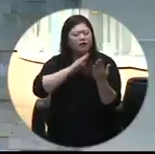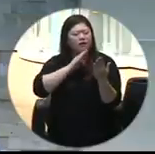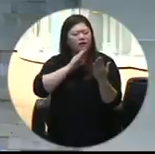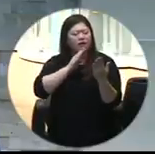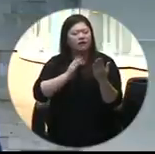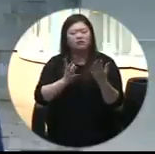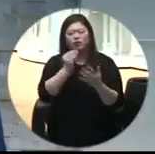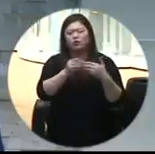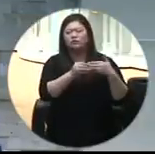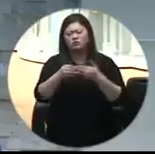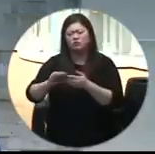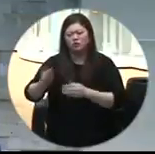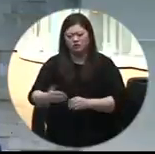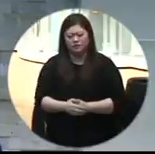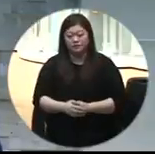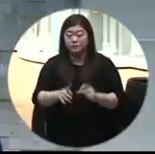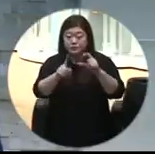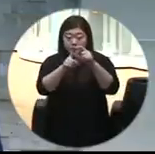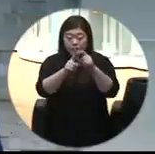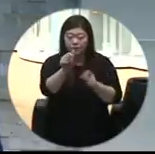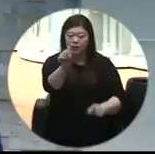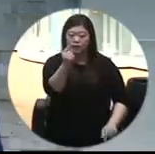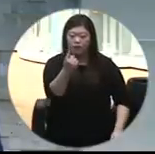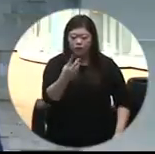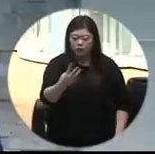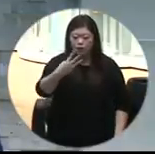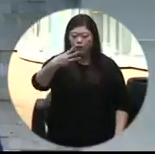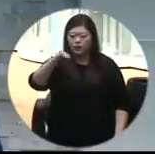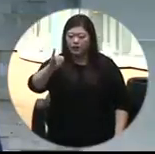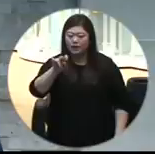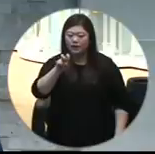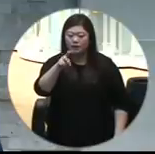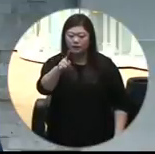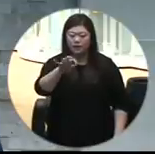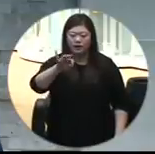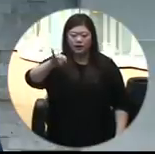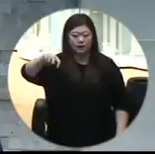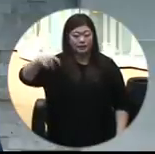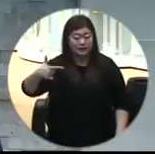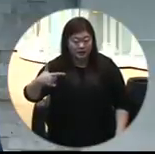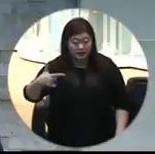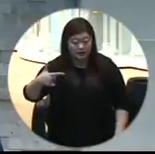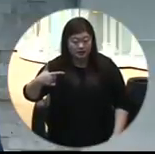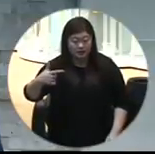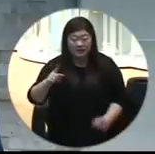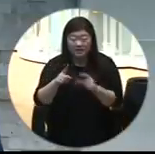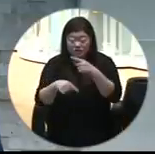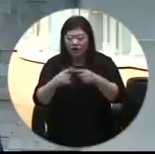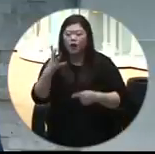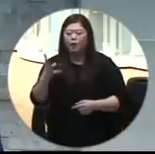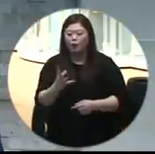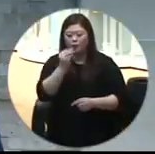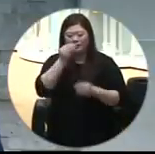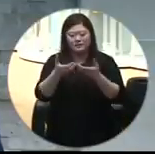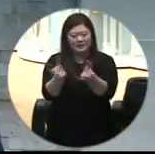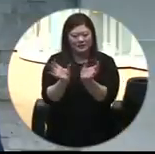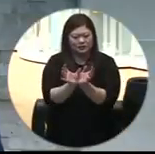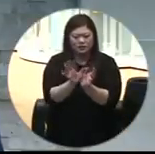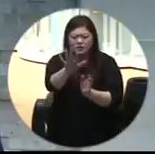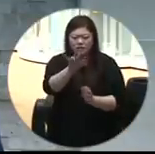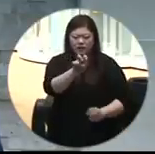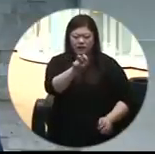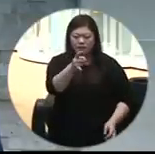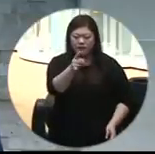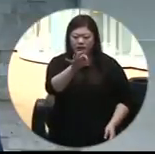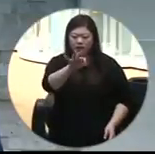돼요. 홀리메이션, 이 홀리메이션, 홀리는 그룹입니다. 홀리메이션, 메이션이 뭐냐. 메이션이란